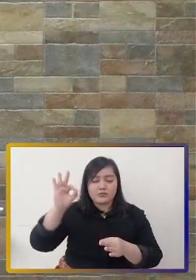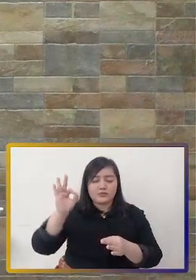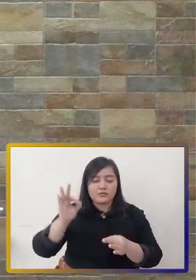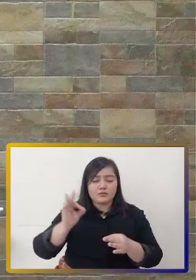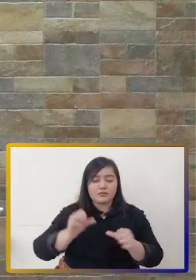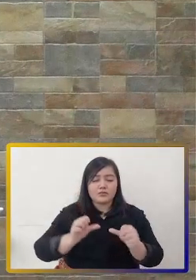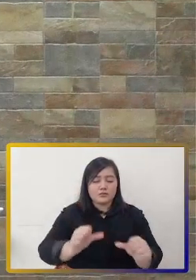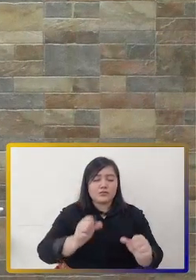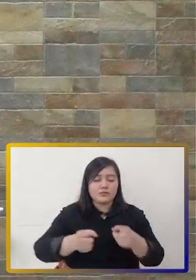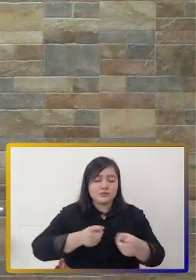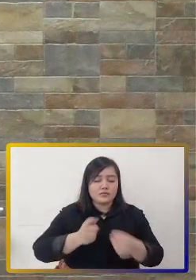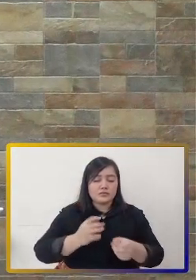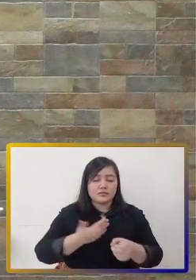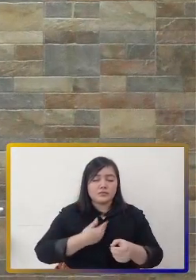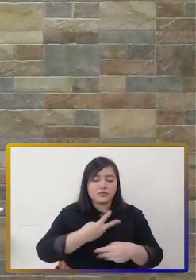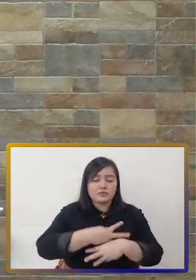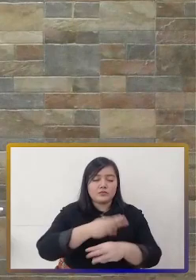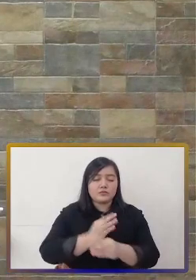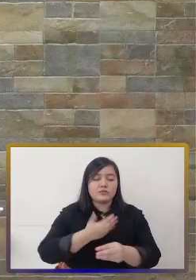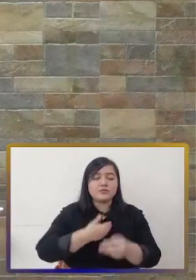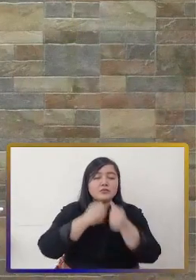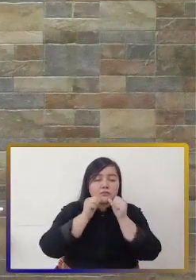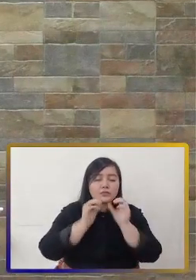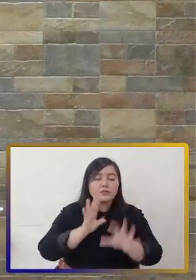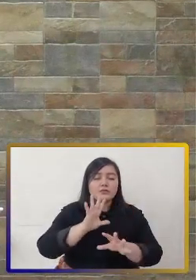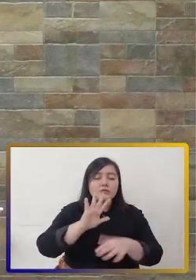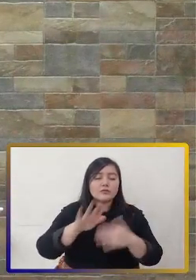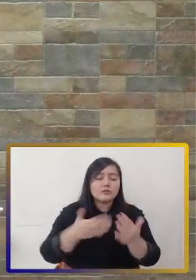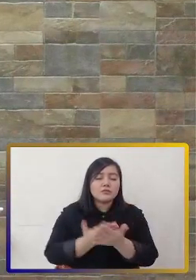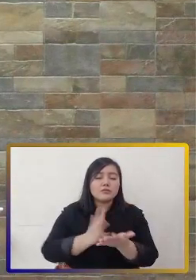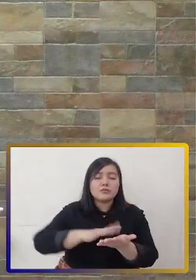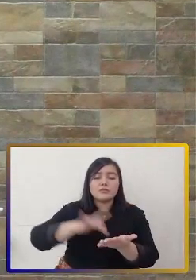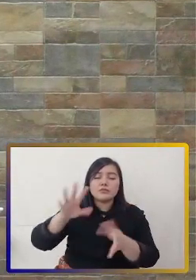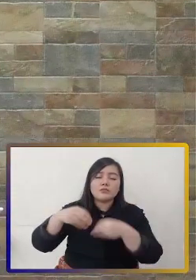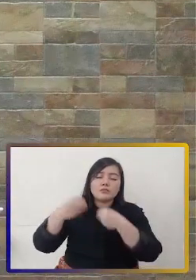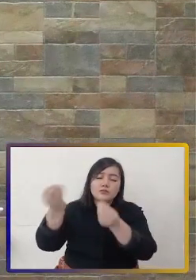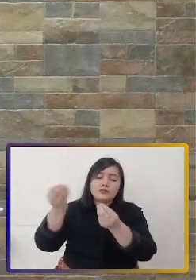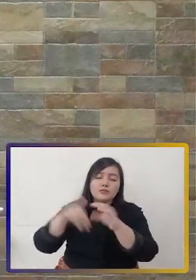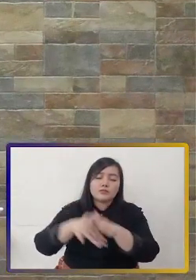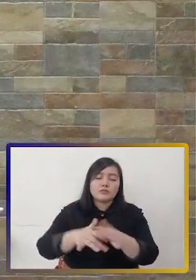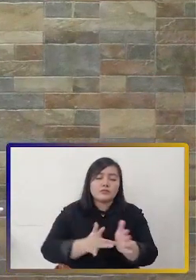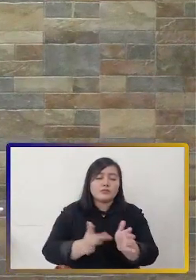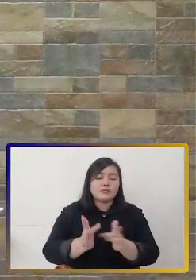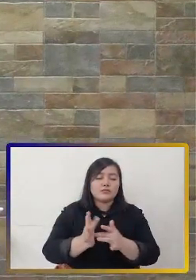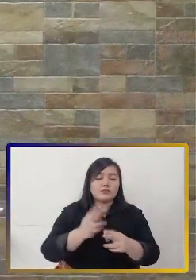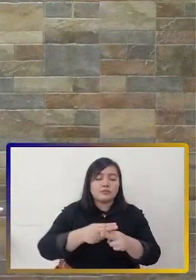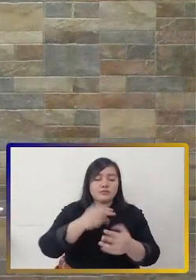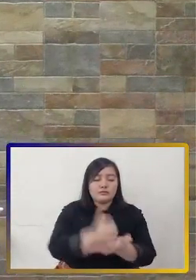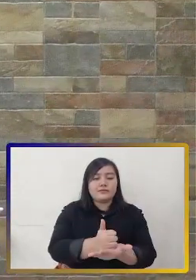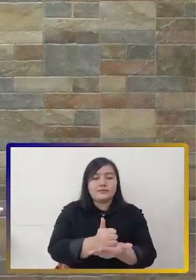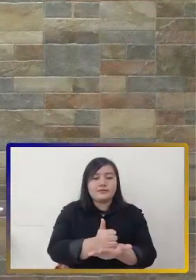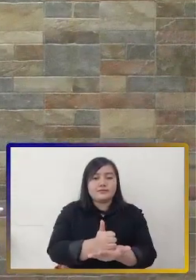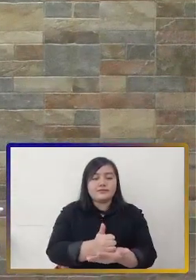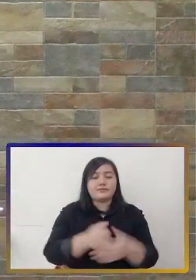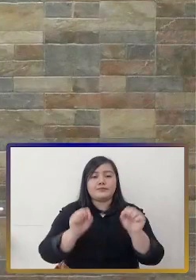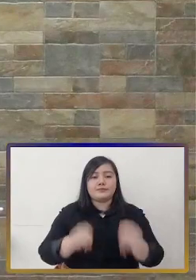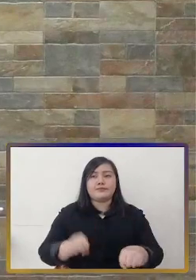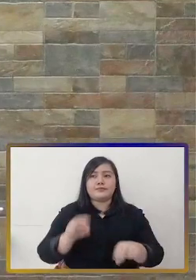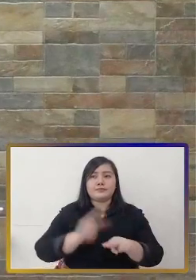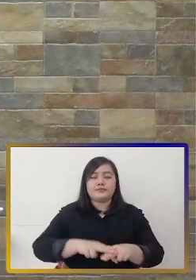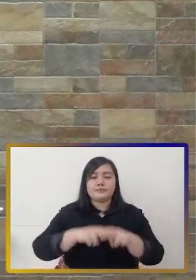me a blessing to your people. All the glory belongs to you only, O God. In Jesus' name we pray. Amen. All right, please be seated.